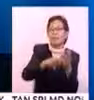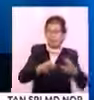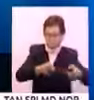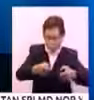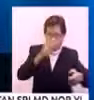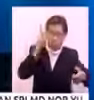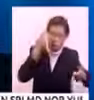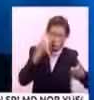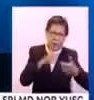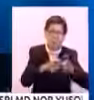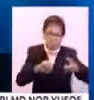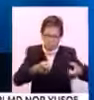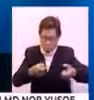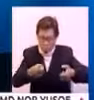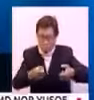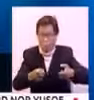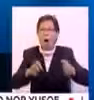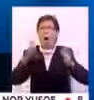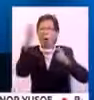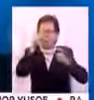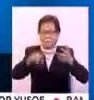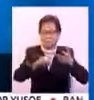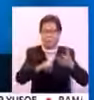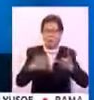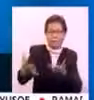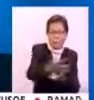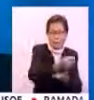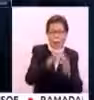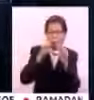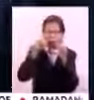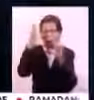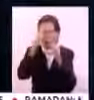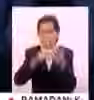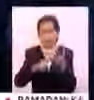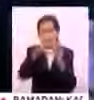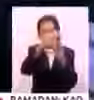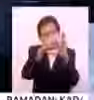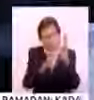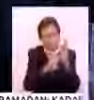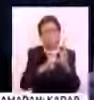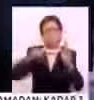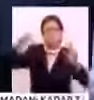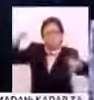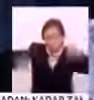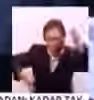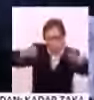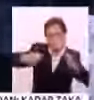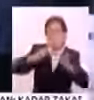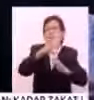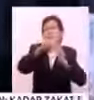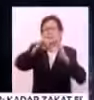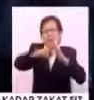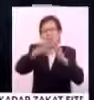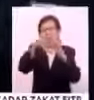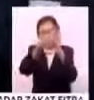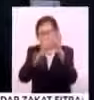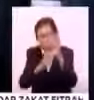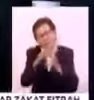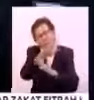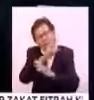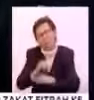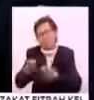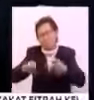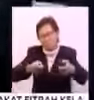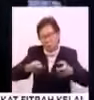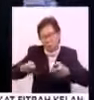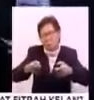urus politik, pentadbiran sektor awam, perolehan awam, perundangan dan kehakiman, penguatkuasaan undang-undang serta